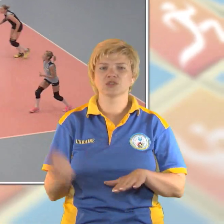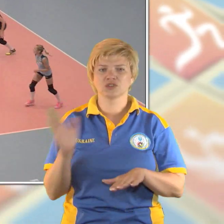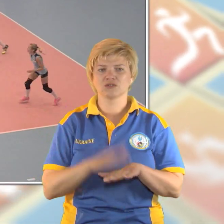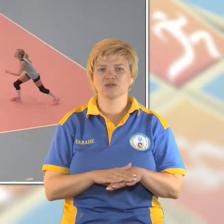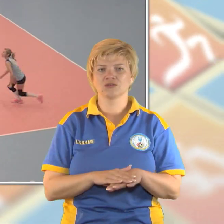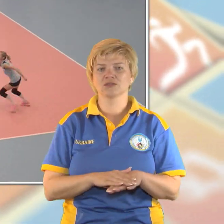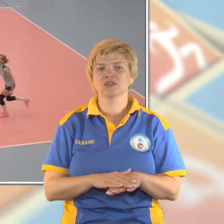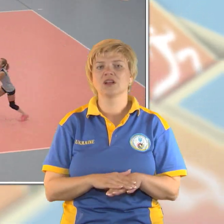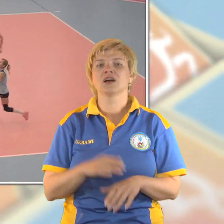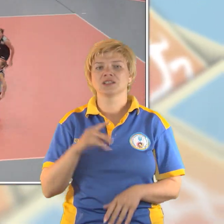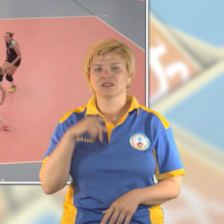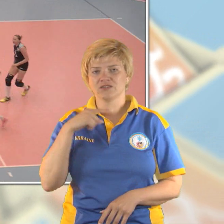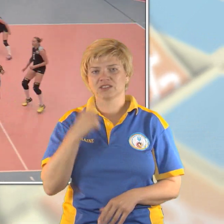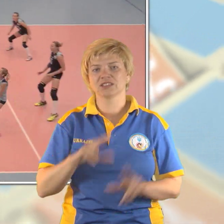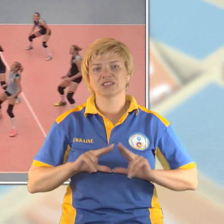тренер.